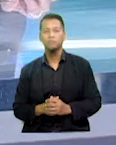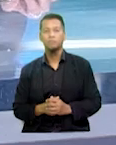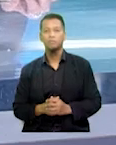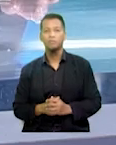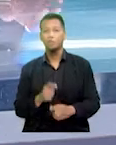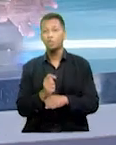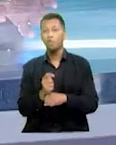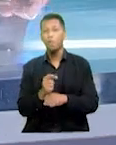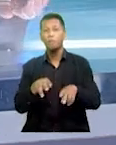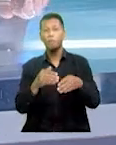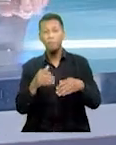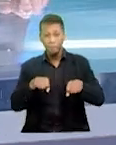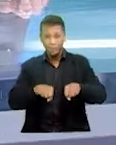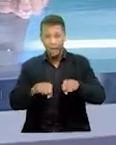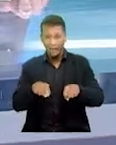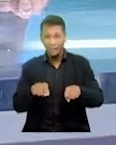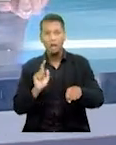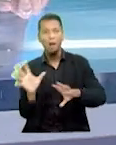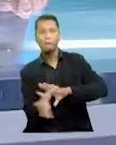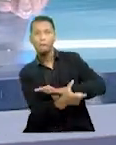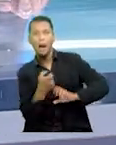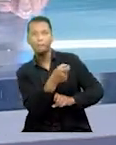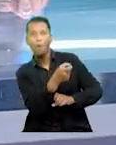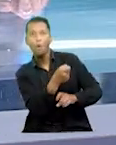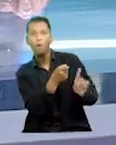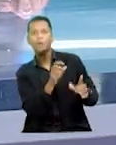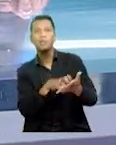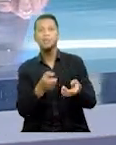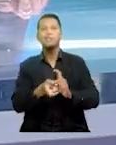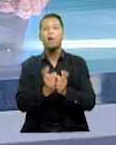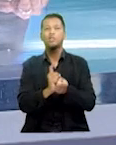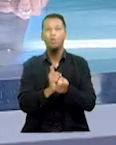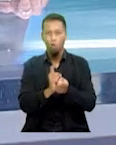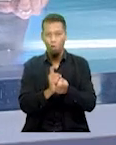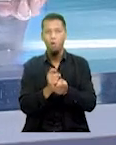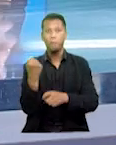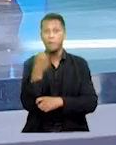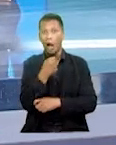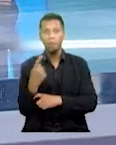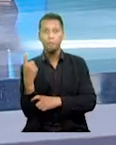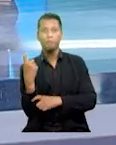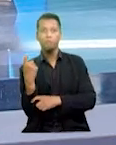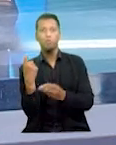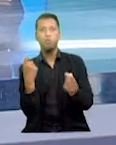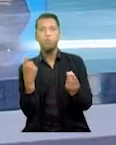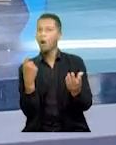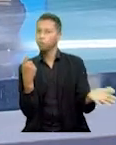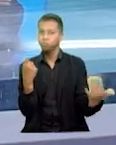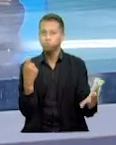Pemirsa, aksi perampokan minimarket terjadi di Sidoarjo, Jawa Timur. Para pelaku bersenjata api membawa uang tunai puluhan juta